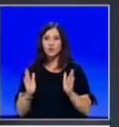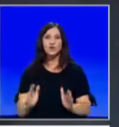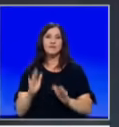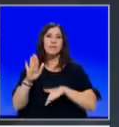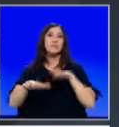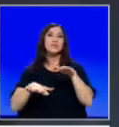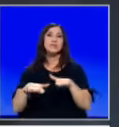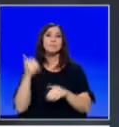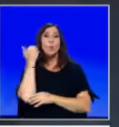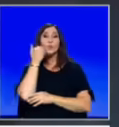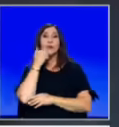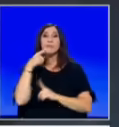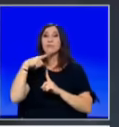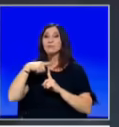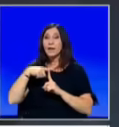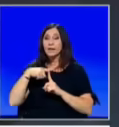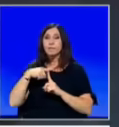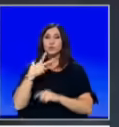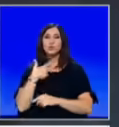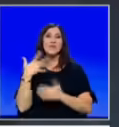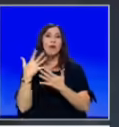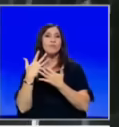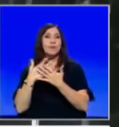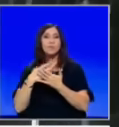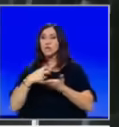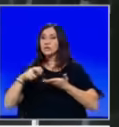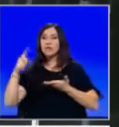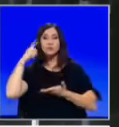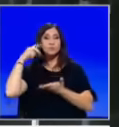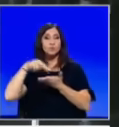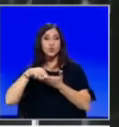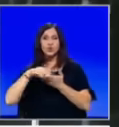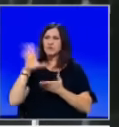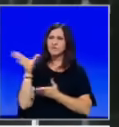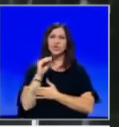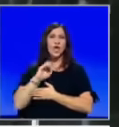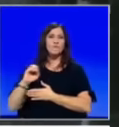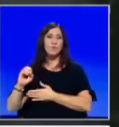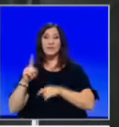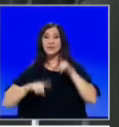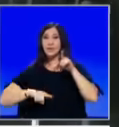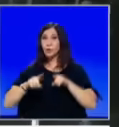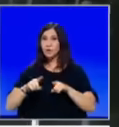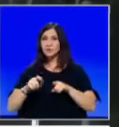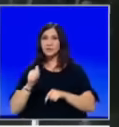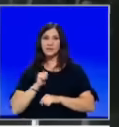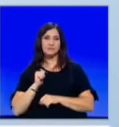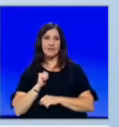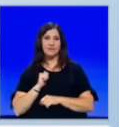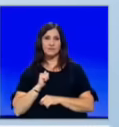на престъпната употреба на Телеграм. От социалната мрежа излязоха с позиция, че всички европейски регулации се